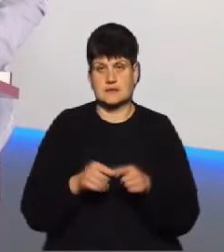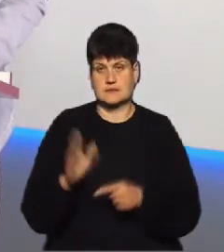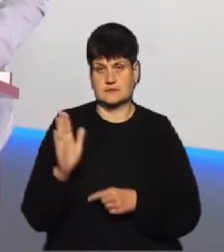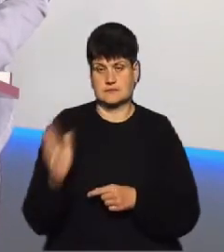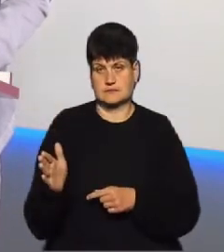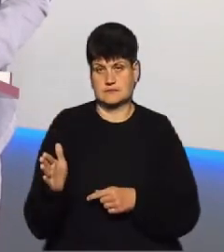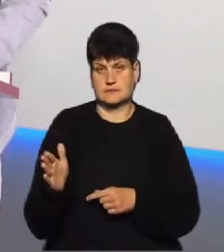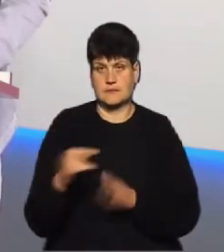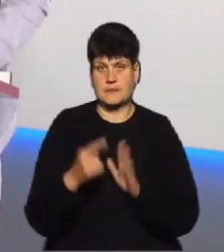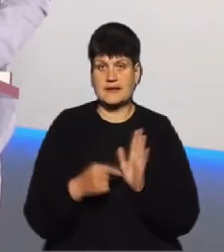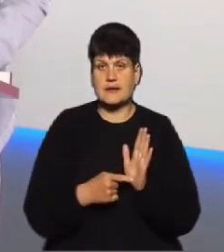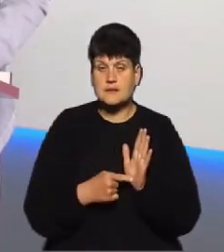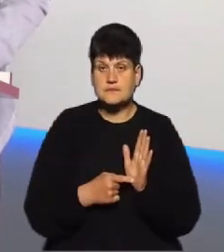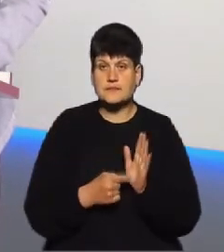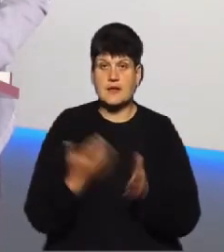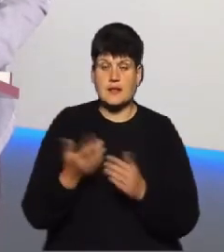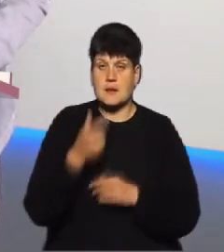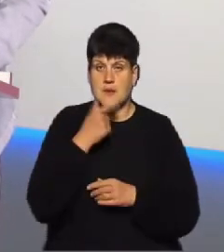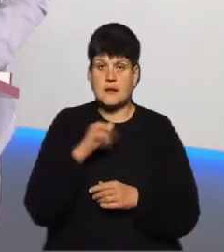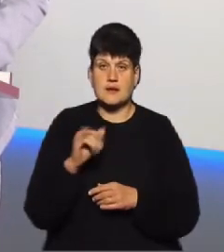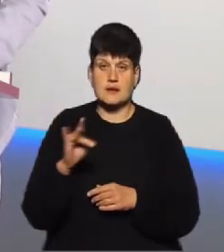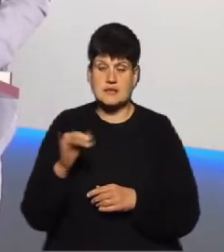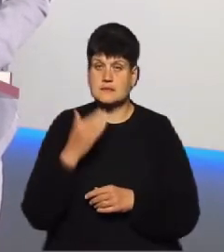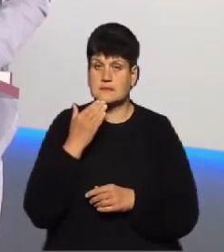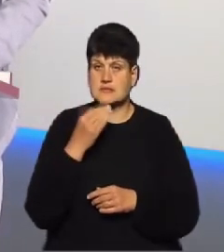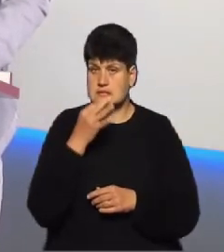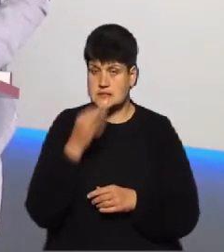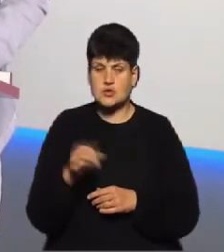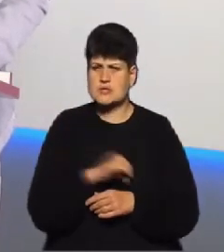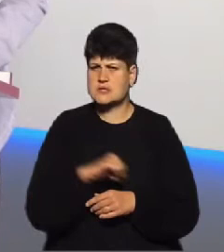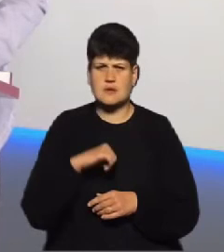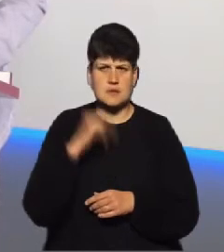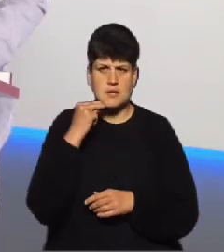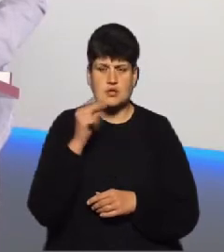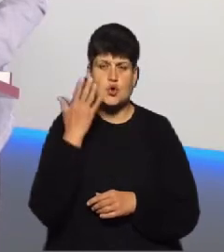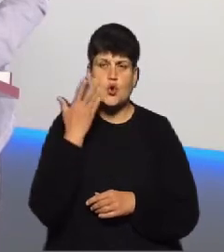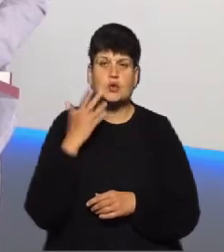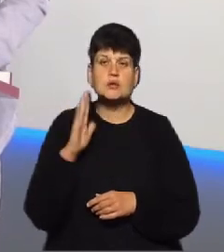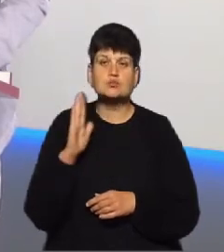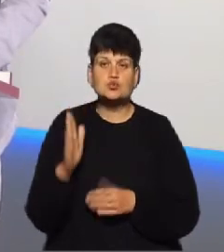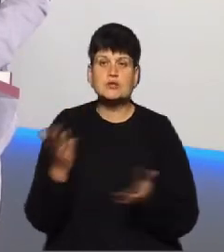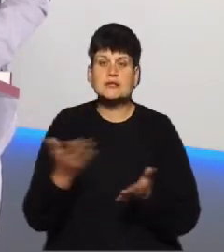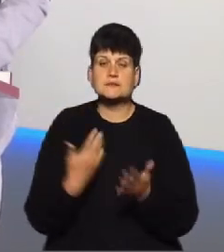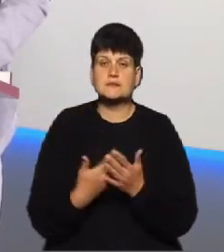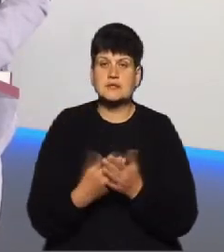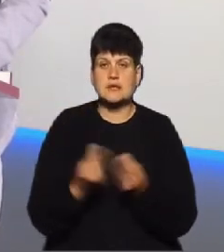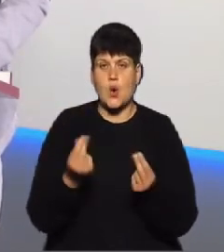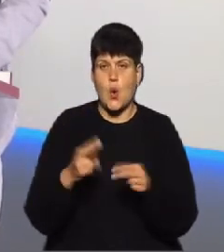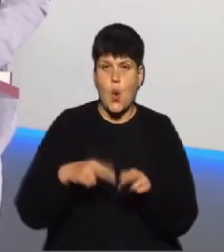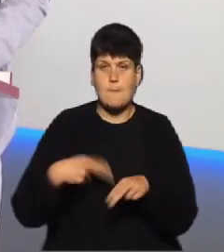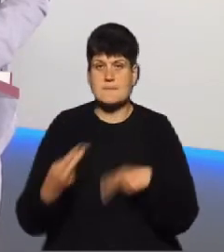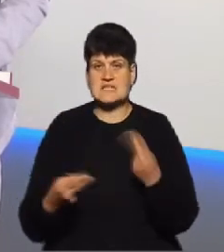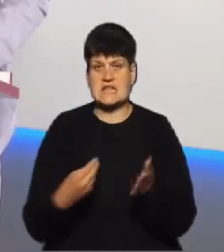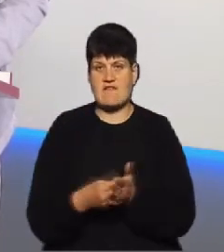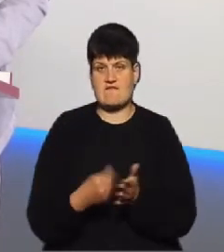питання. Але пані Іра сказала, що найкраще, коли буде якась умовна компенсація від вартості, так, як